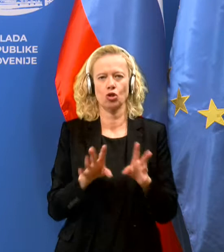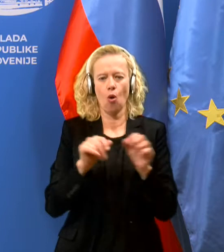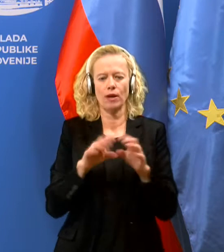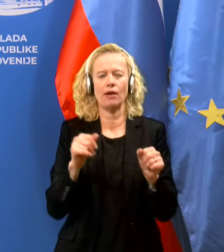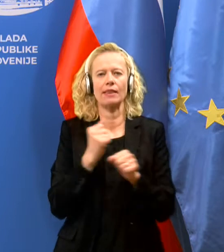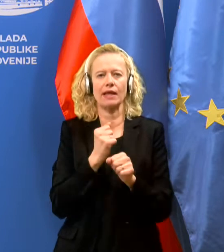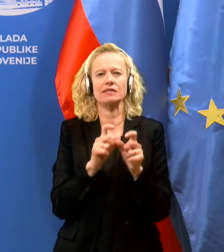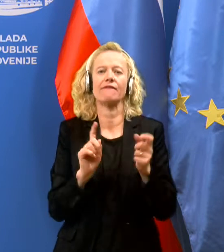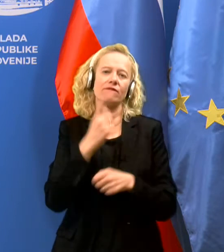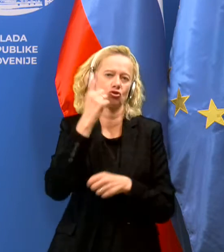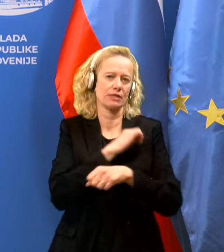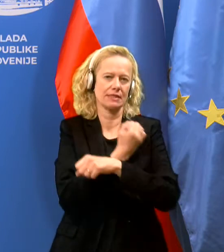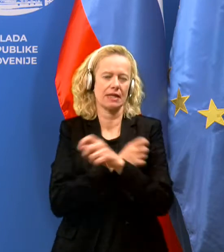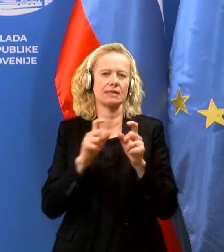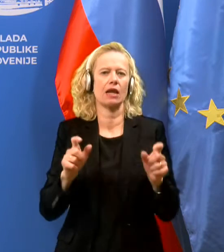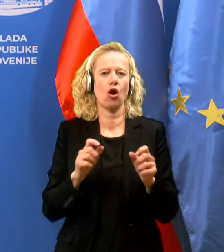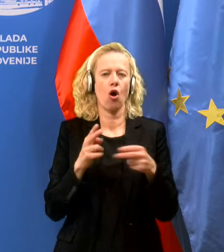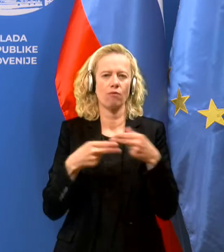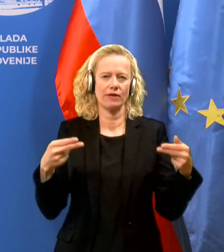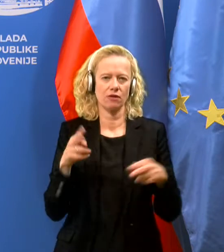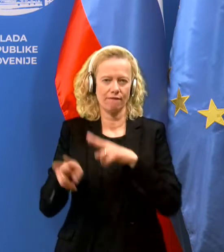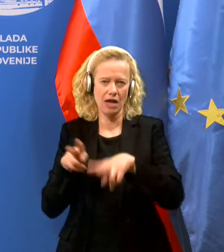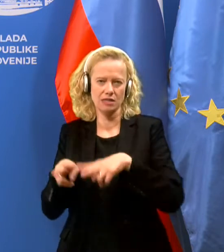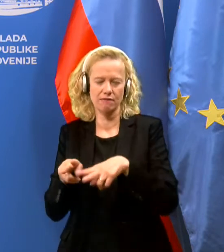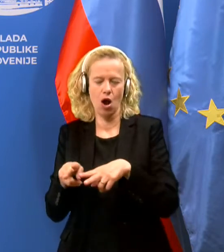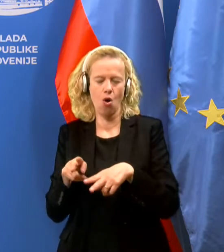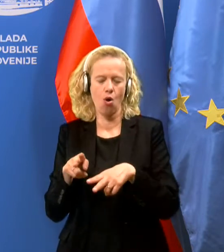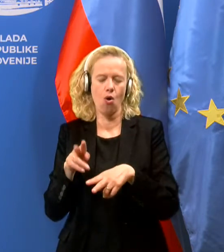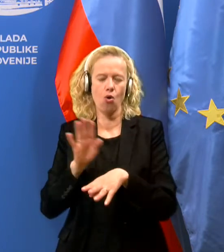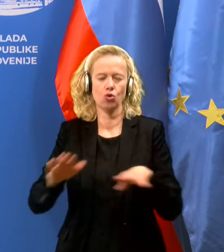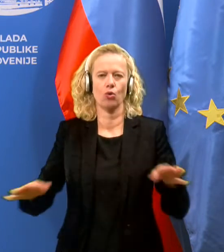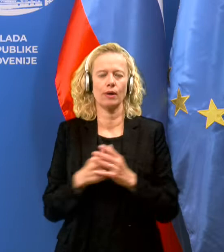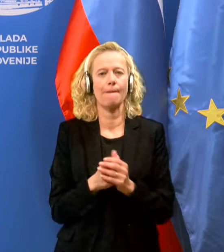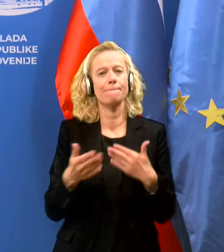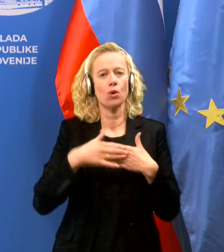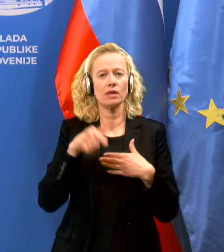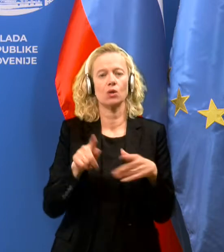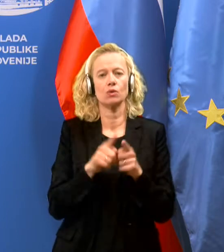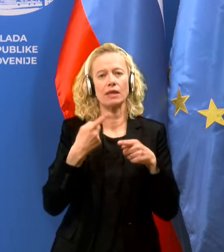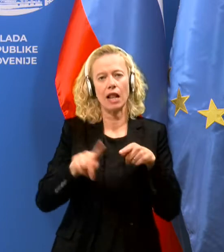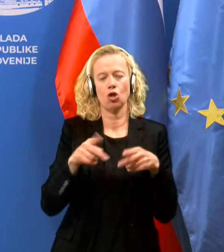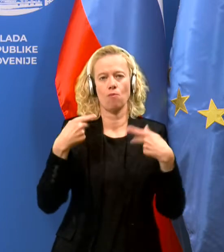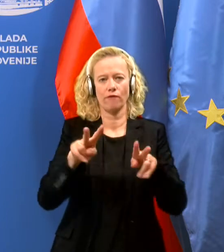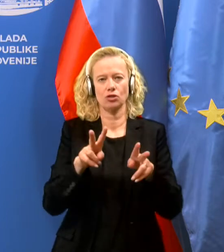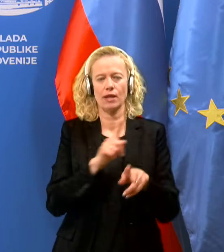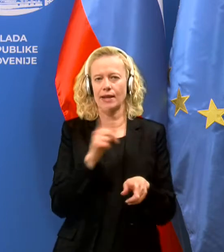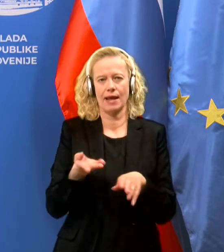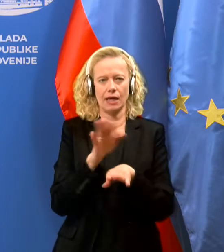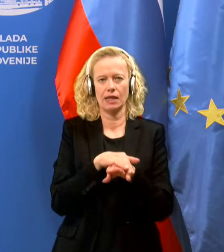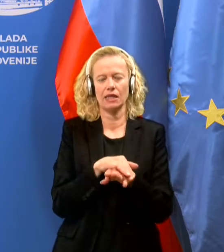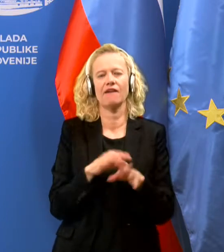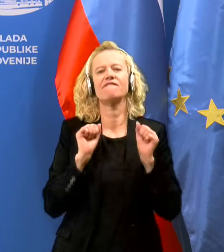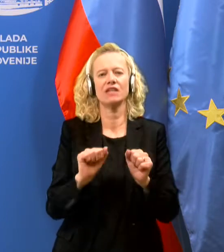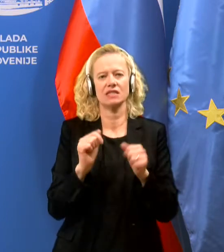zaradi višje sile, zaradi obveznosti varstva otrok. Poleg tega pa tudi delno povračilo nekritih